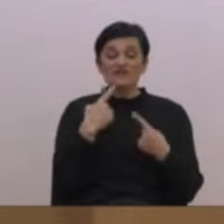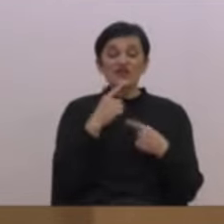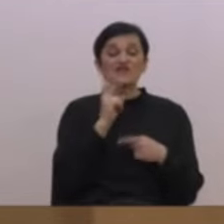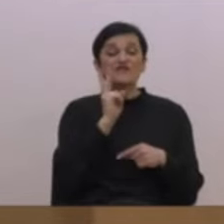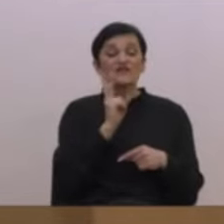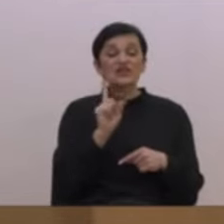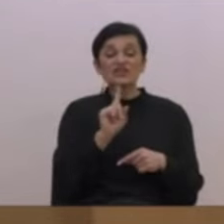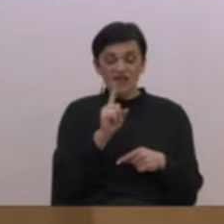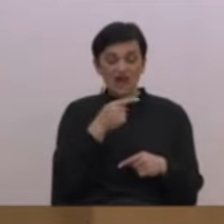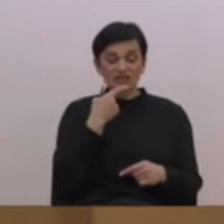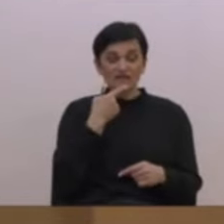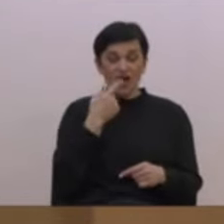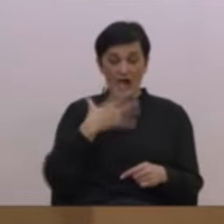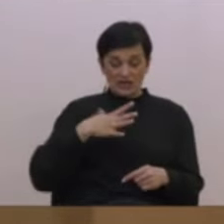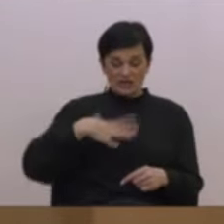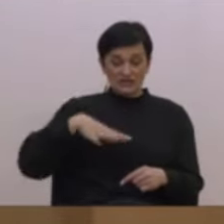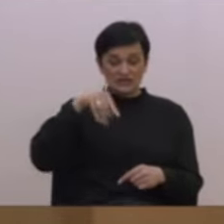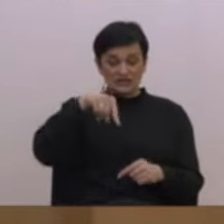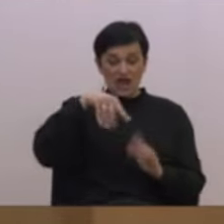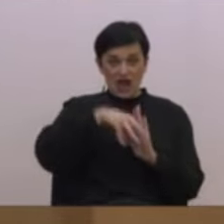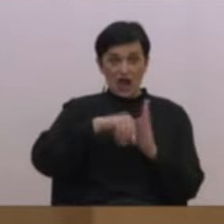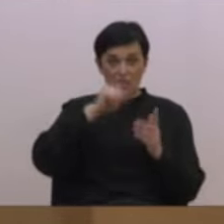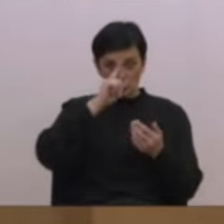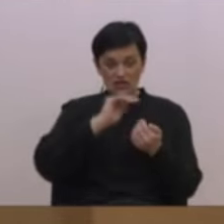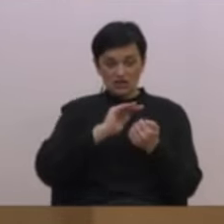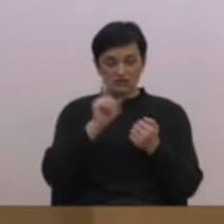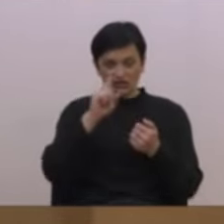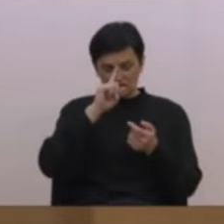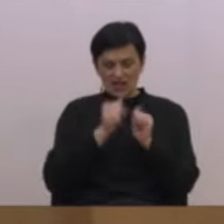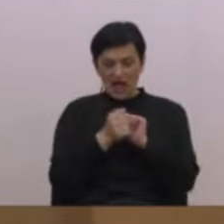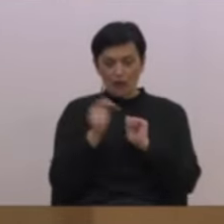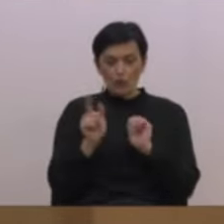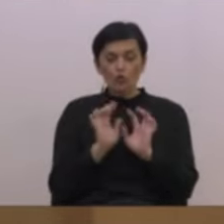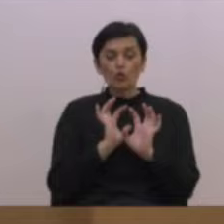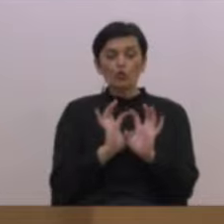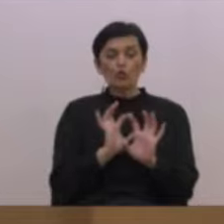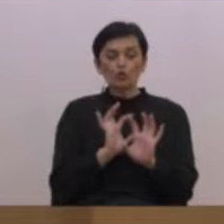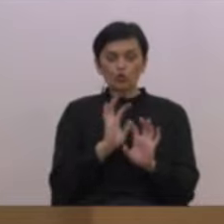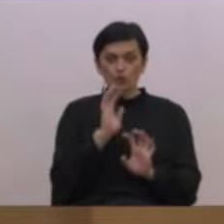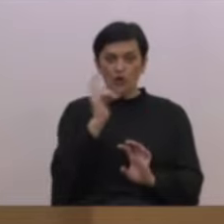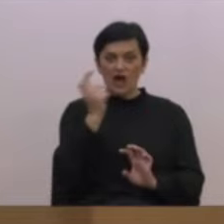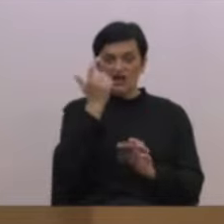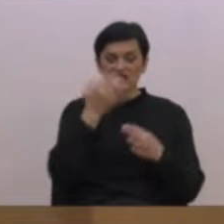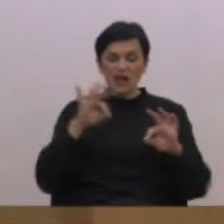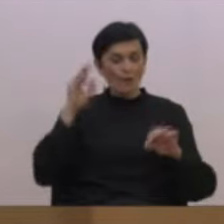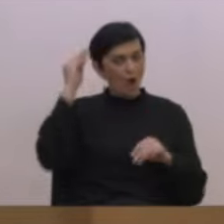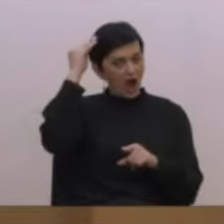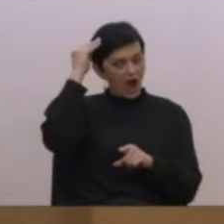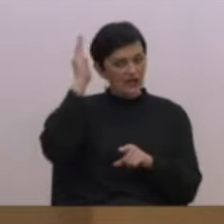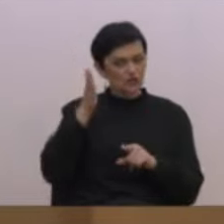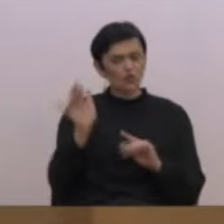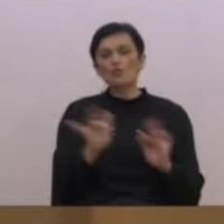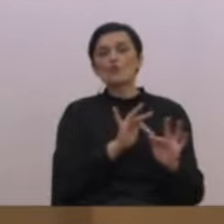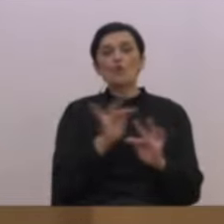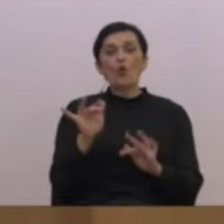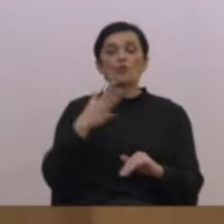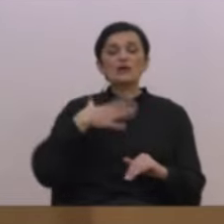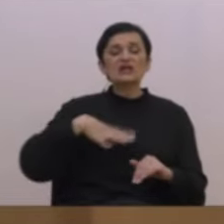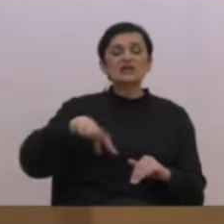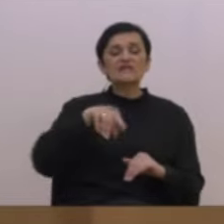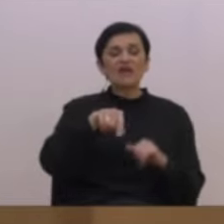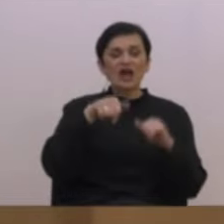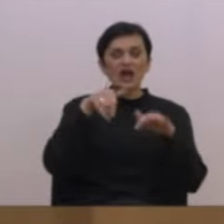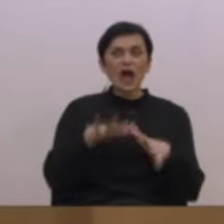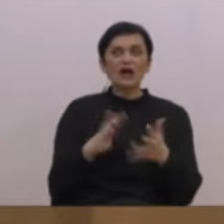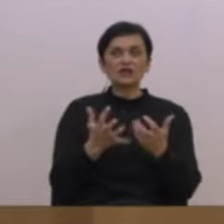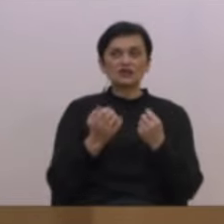და საქართველოში დაიმახსოვროთ ჩვენ უზრუნველ ხობთ, რომ დამოუკიდებელი აზროვნებაც იქნება, მოქმედებაც იქნება და ამ ქვეყანაში გადაწყვეტილება